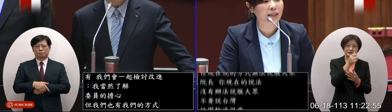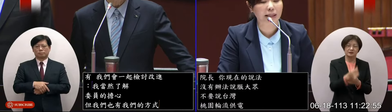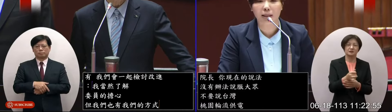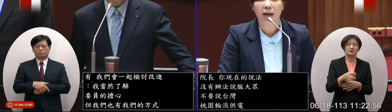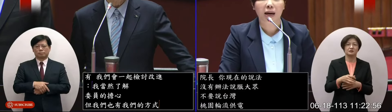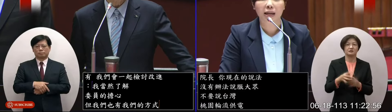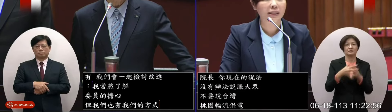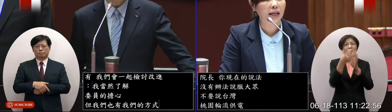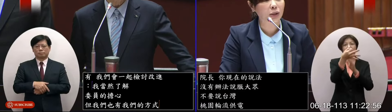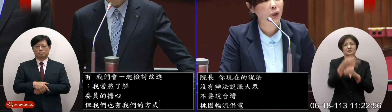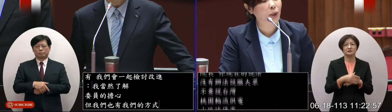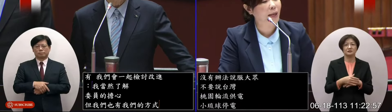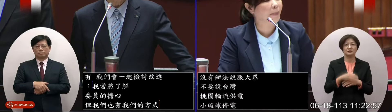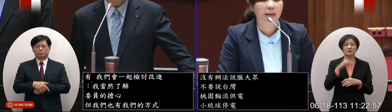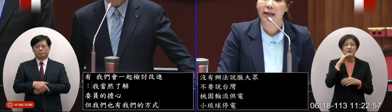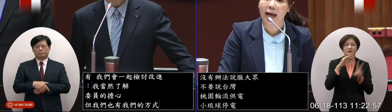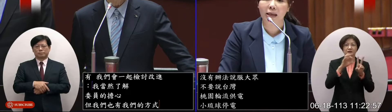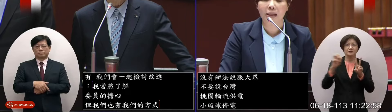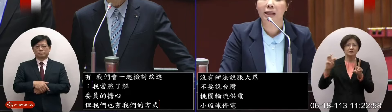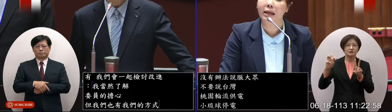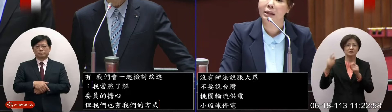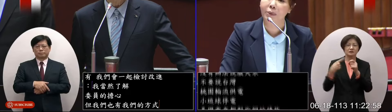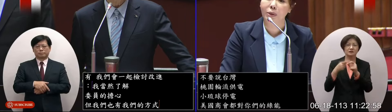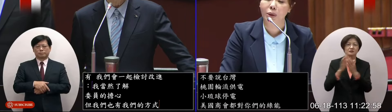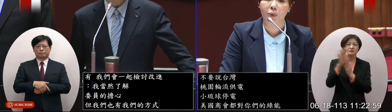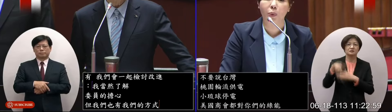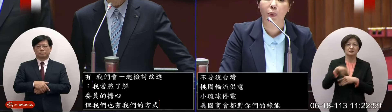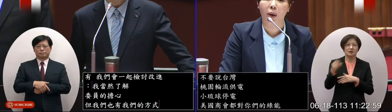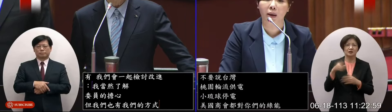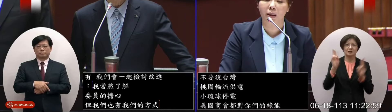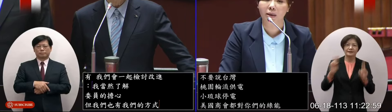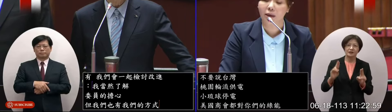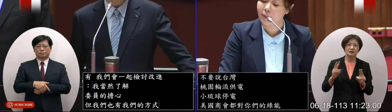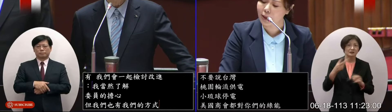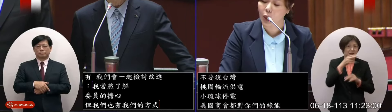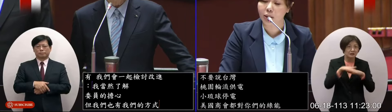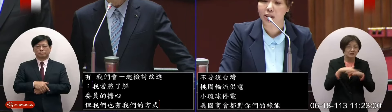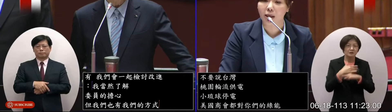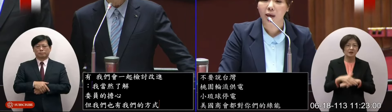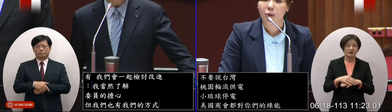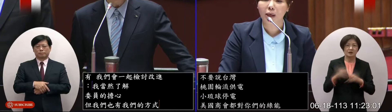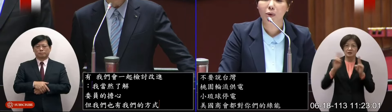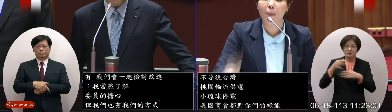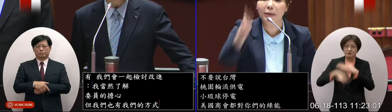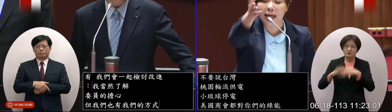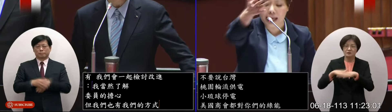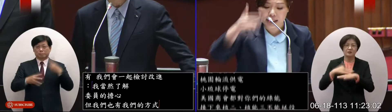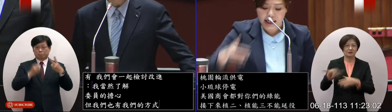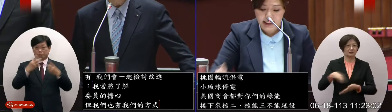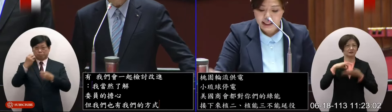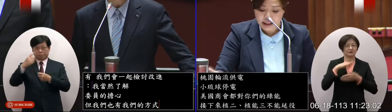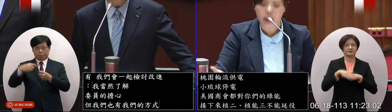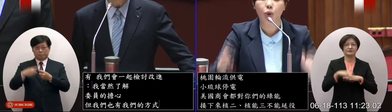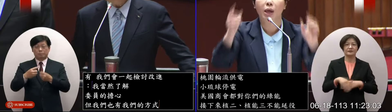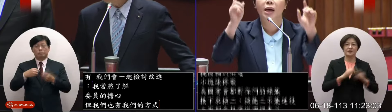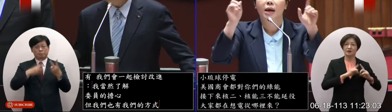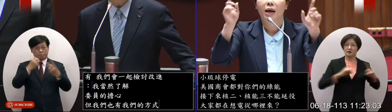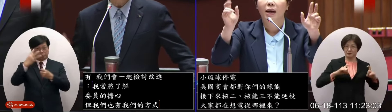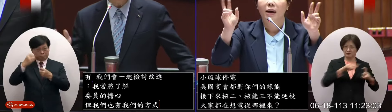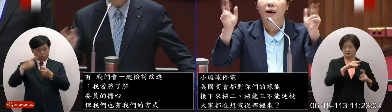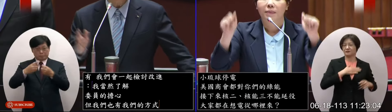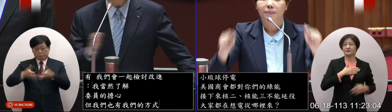公司，但是2030之后电不知道在哪里，人家当然会觉得我到底要不要投资。所以郭部长来自产业界很清楚，